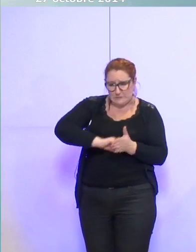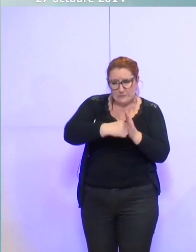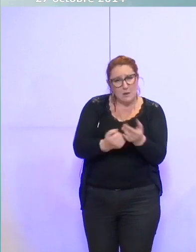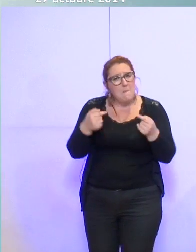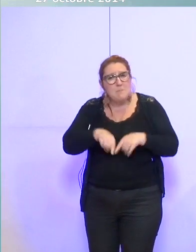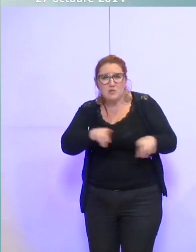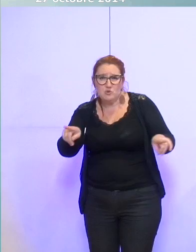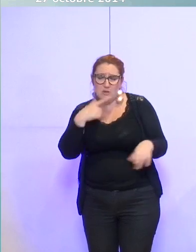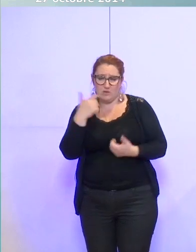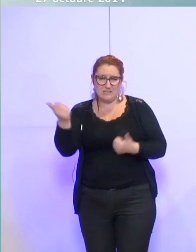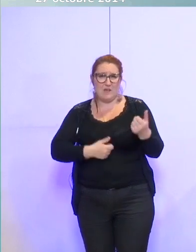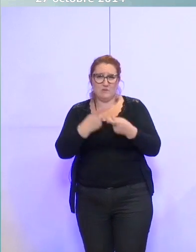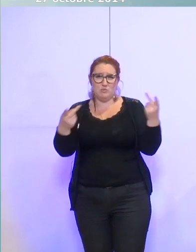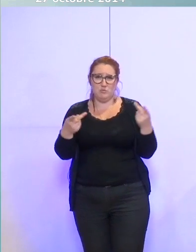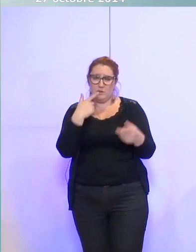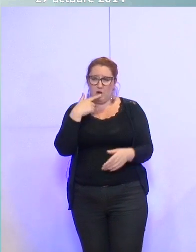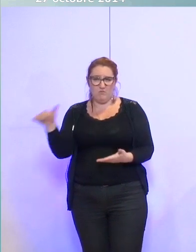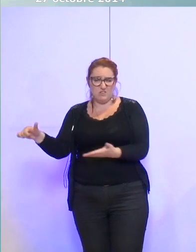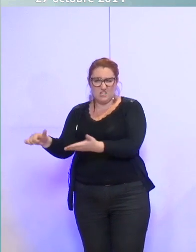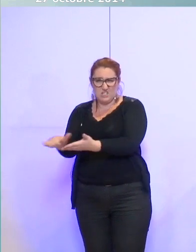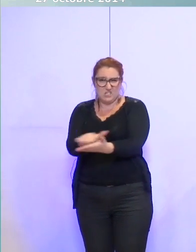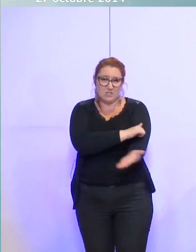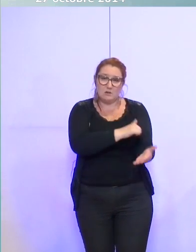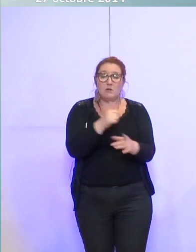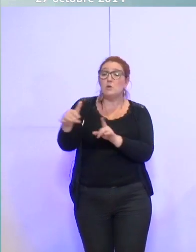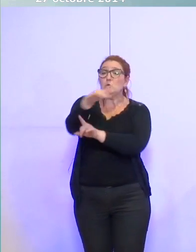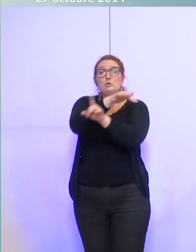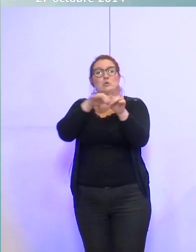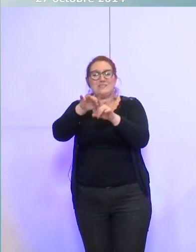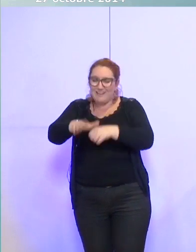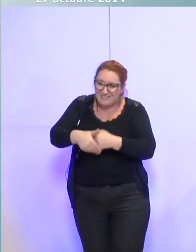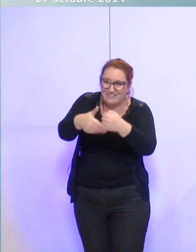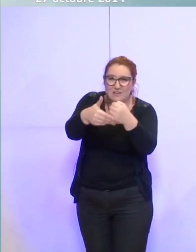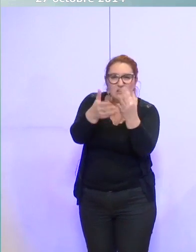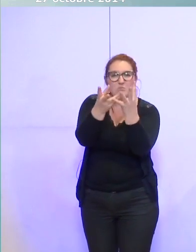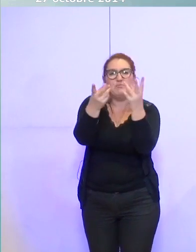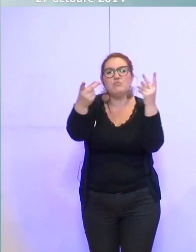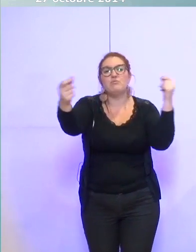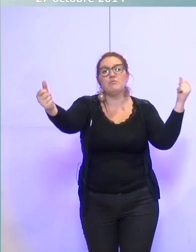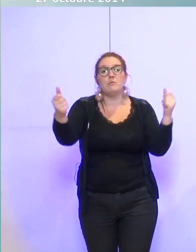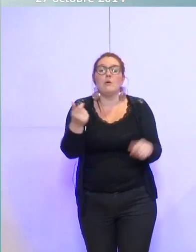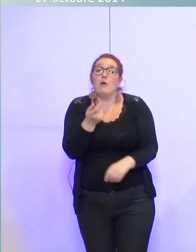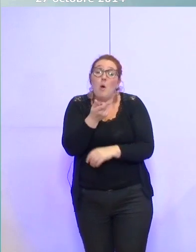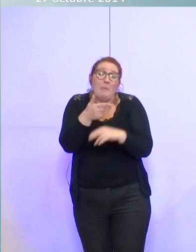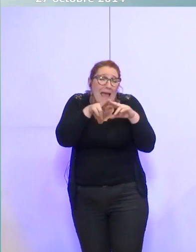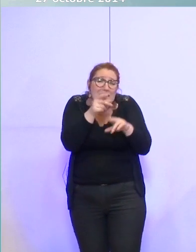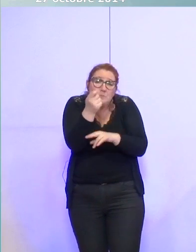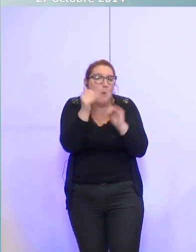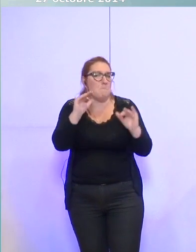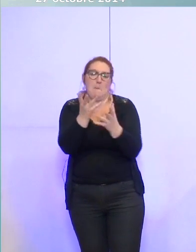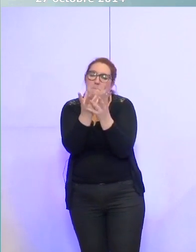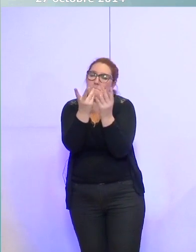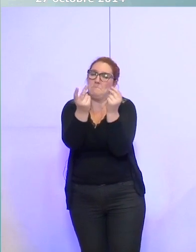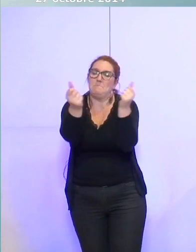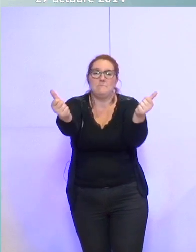ont démantelé les services publics, ont mis fin à l'état social qui régnait encore dans quelques maigres parcelles de l'économie